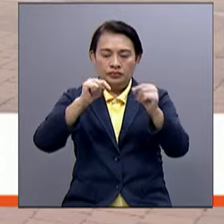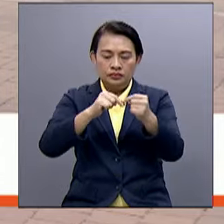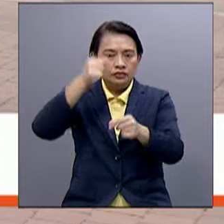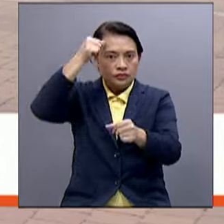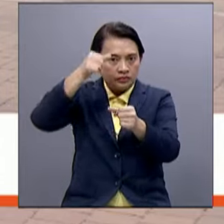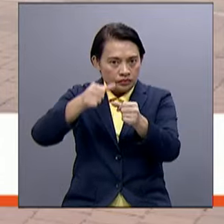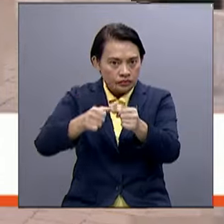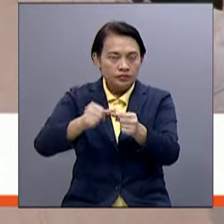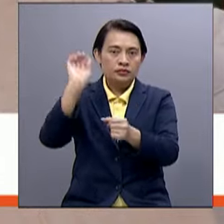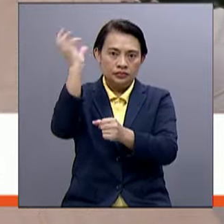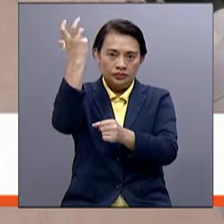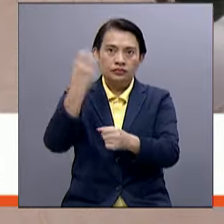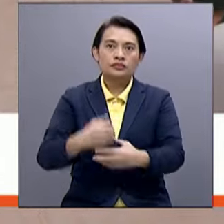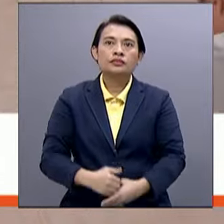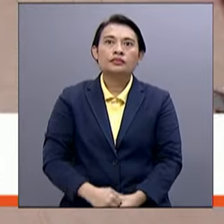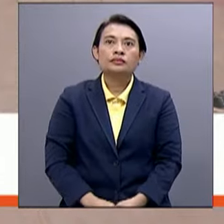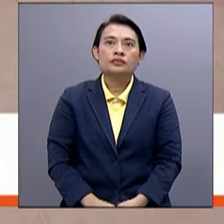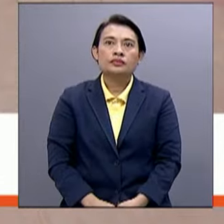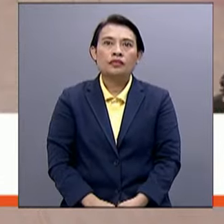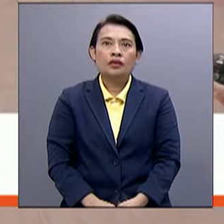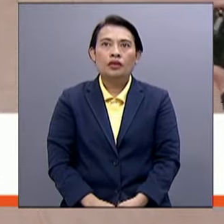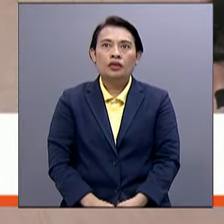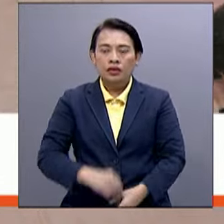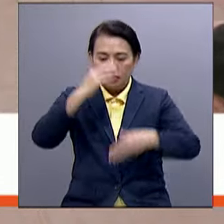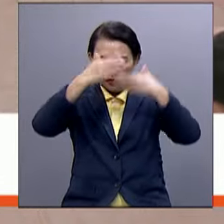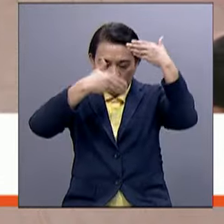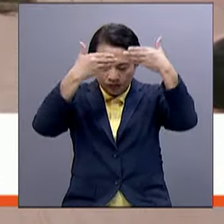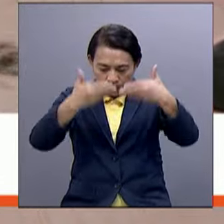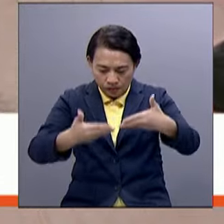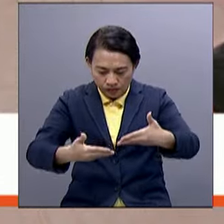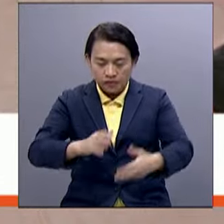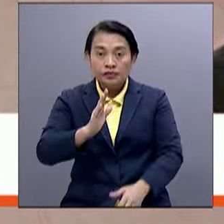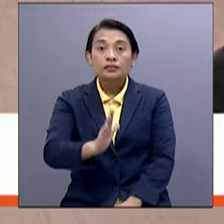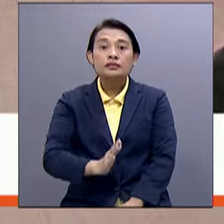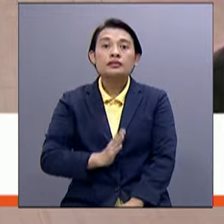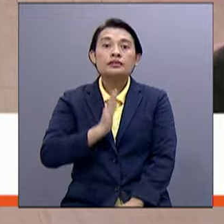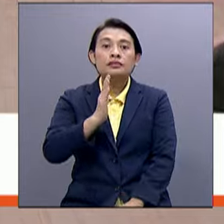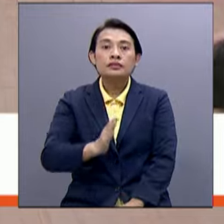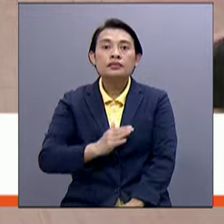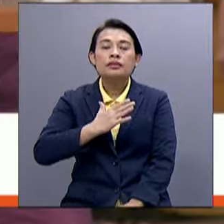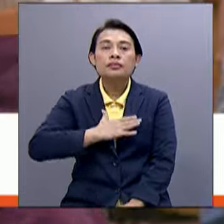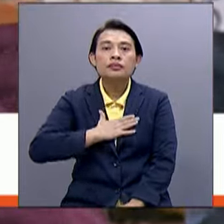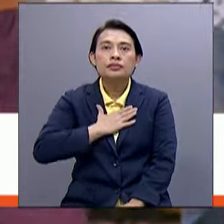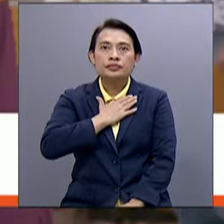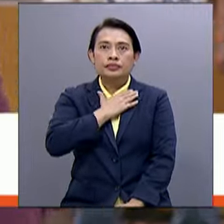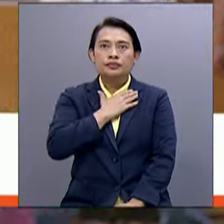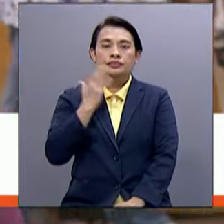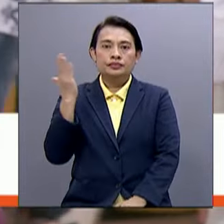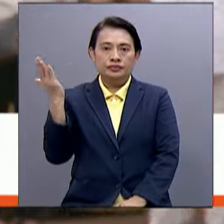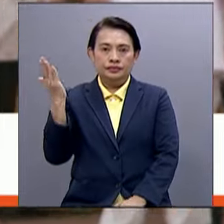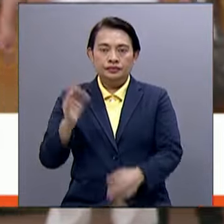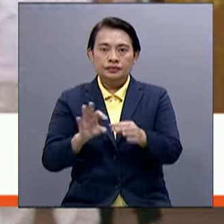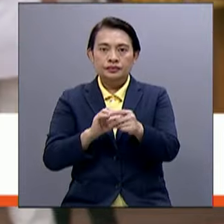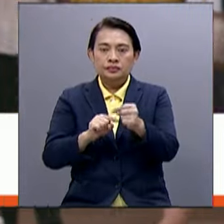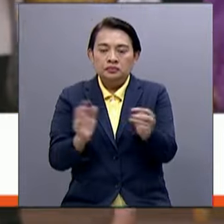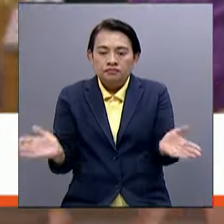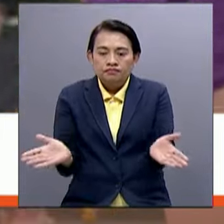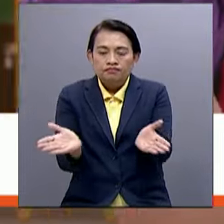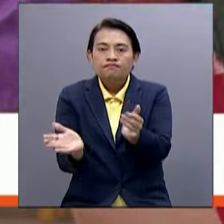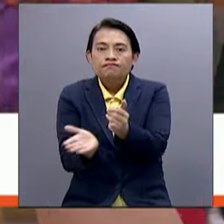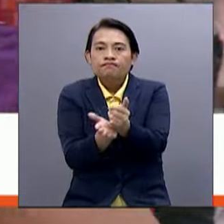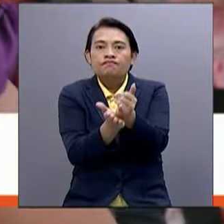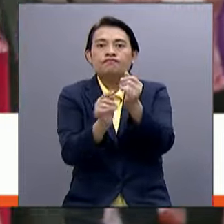งโลกนะคะงานนี้จึงเป็นการจัดกิจกรรมอย่างสมเกียรติและความภาคภูมิใจที่เรื่องราวของอุรังคธาตุได้รับการยกย่องในระดับนานาช